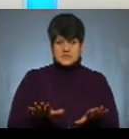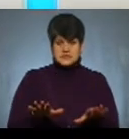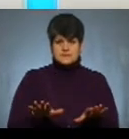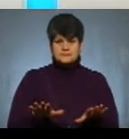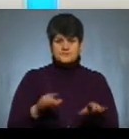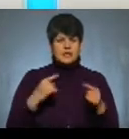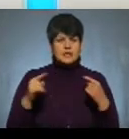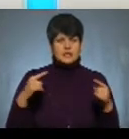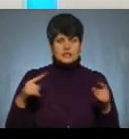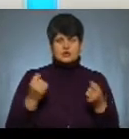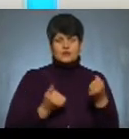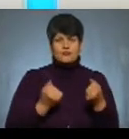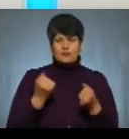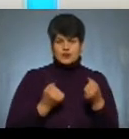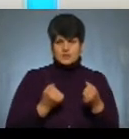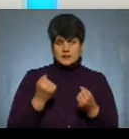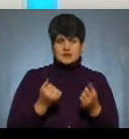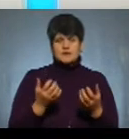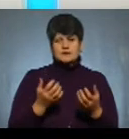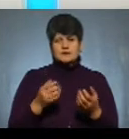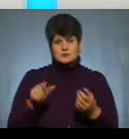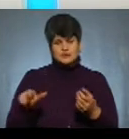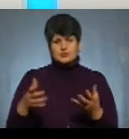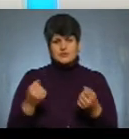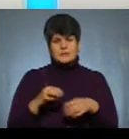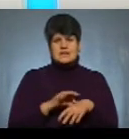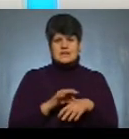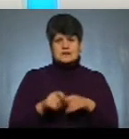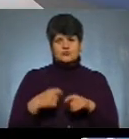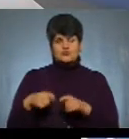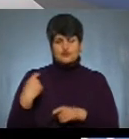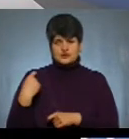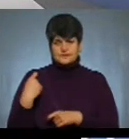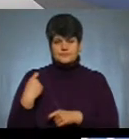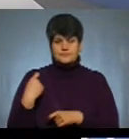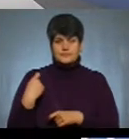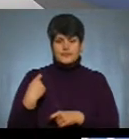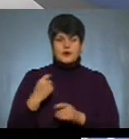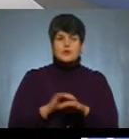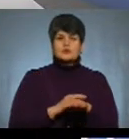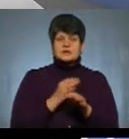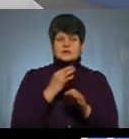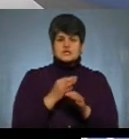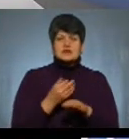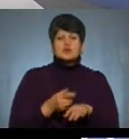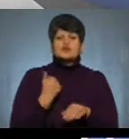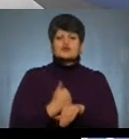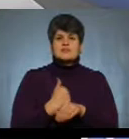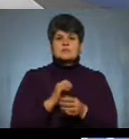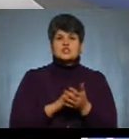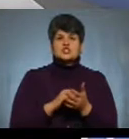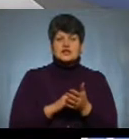місці, інші водії-пасажири отримали тілесні ушкодження. Розкажіть, будь ласка, які основні причини саме важких